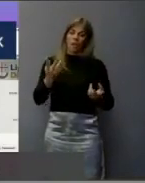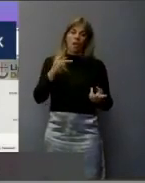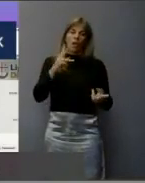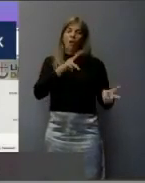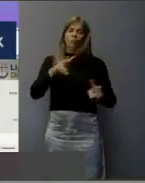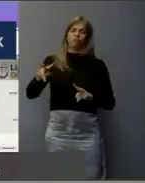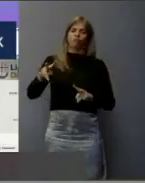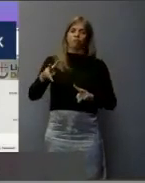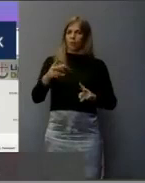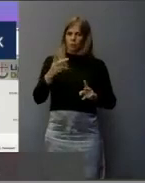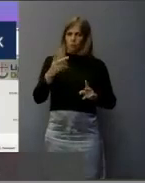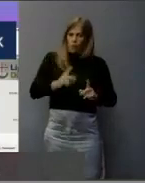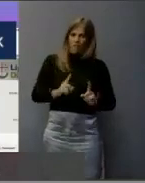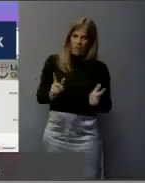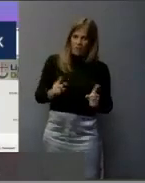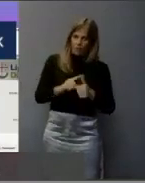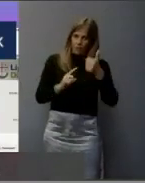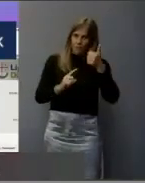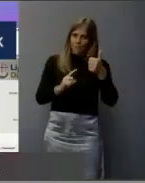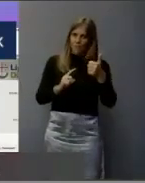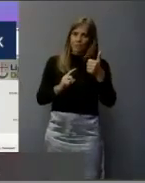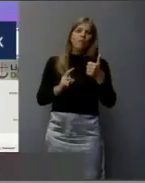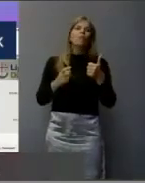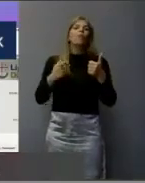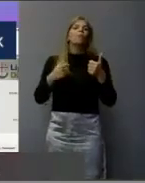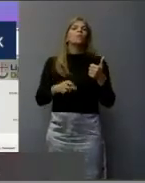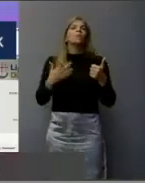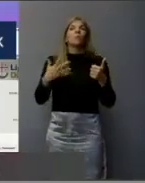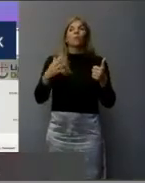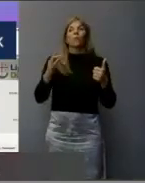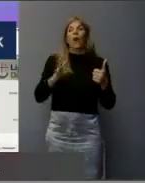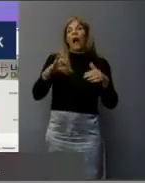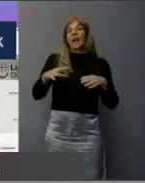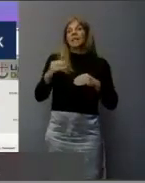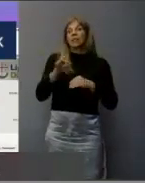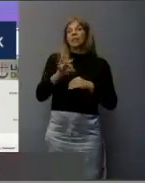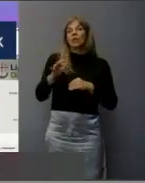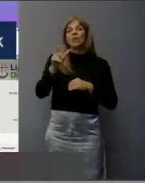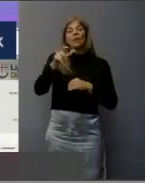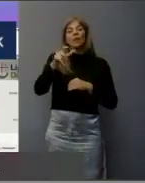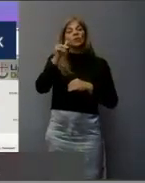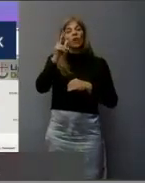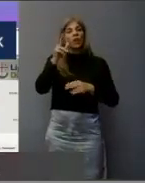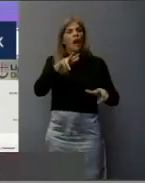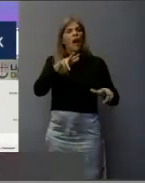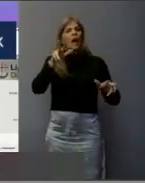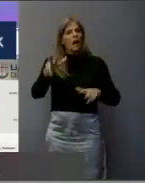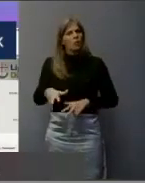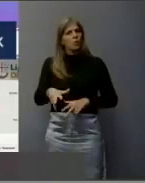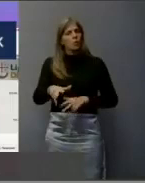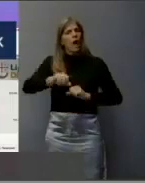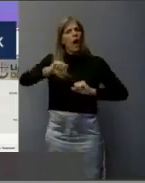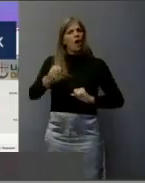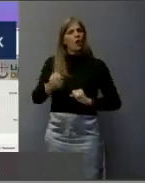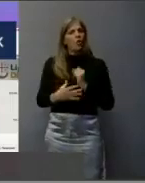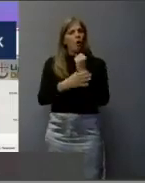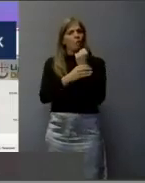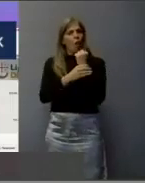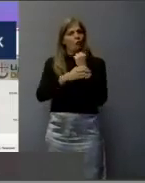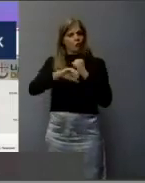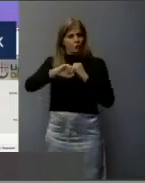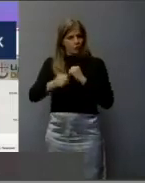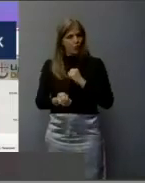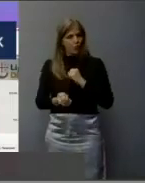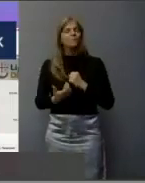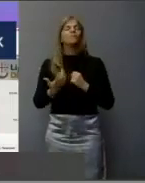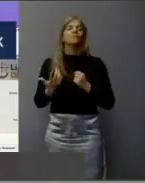se ad inizio turno una signora di nuovo caduta e si è rotta al concorso e purtroppo le cadute sono